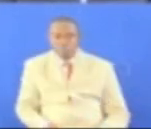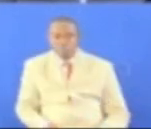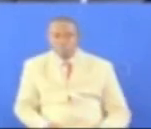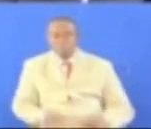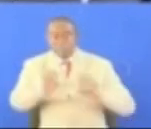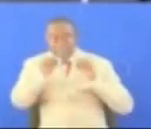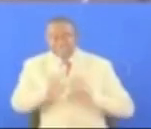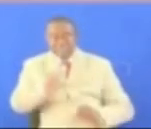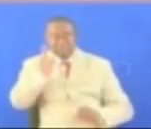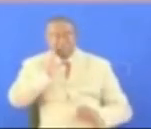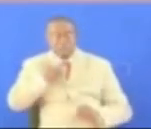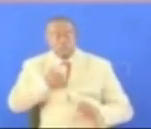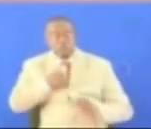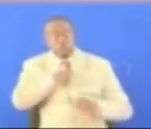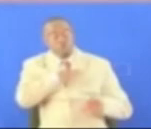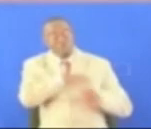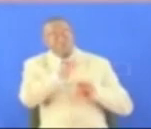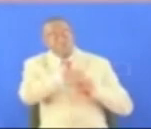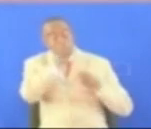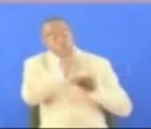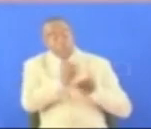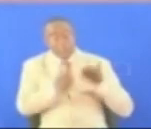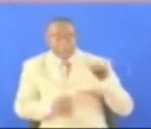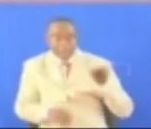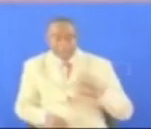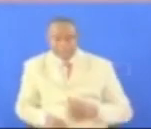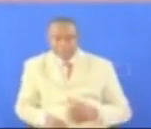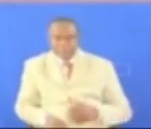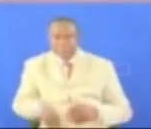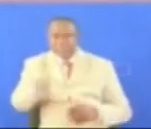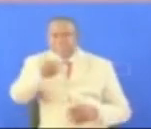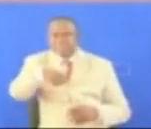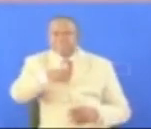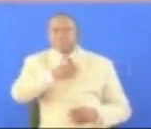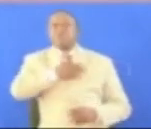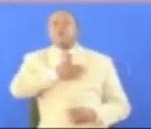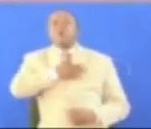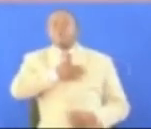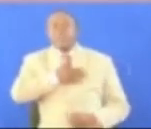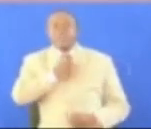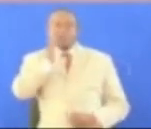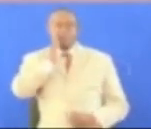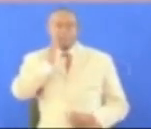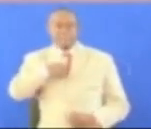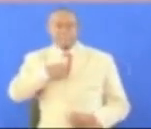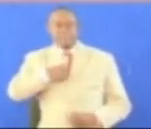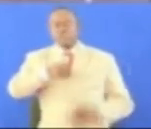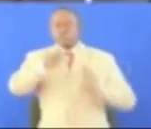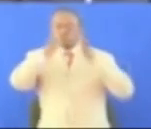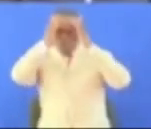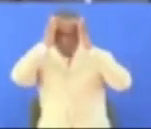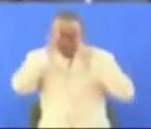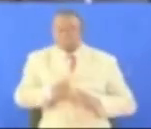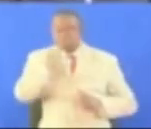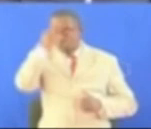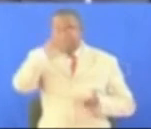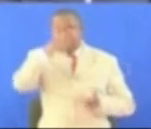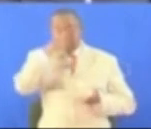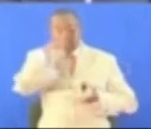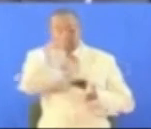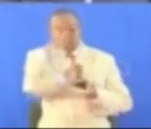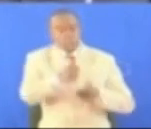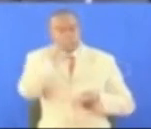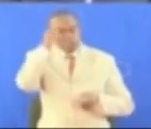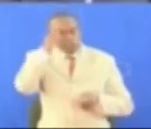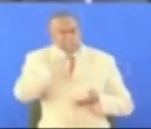Lazima vijana wetu waambiwe ukweli. Sisi tunawapenda, tunawaheshimu, ndio maana tunawekeza. Ndio maana